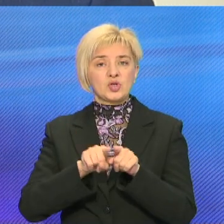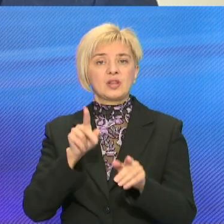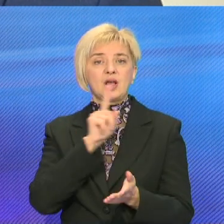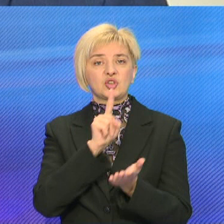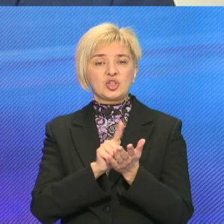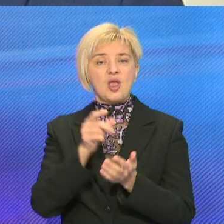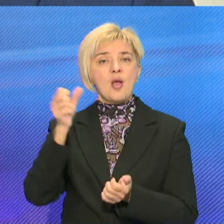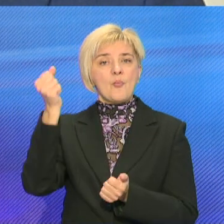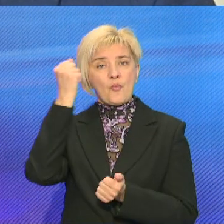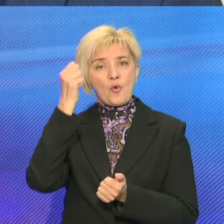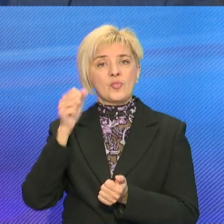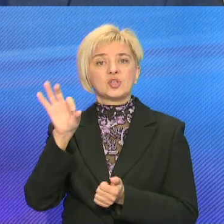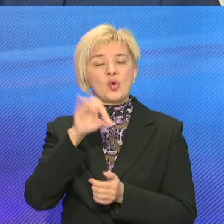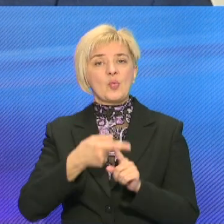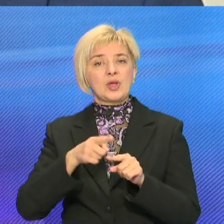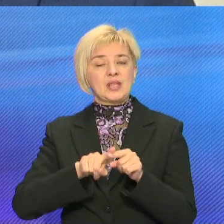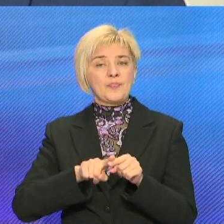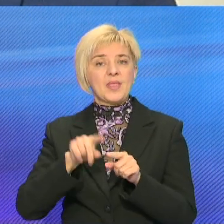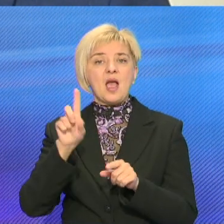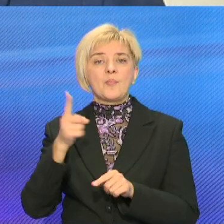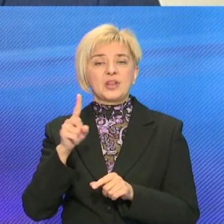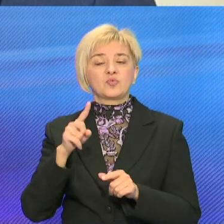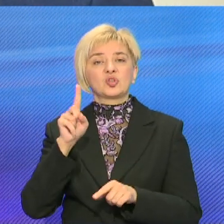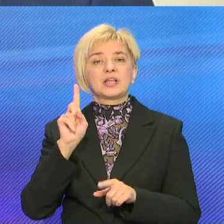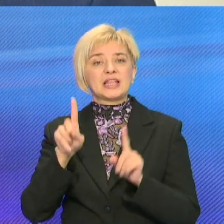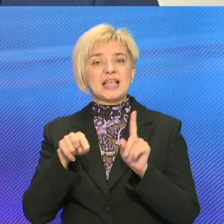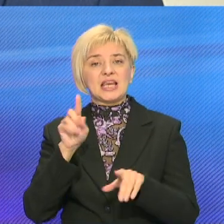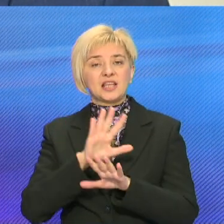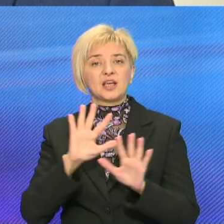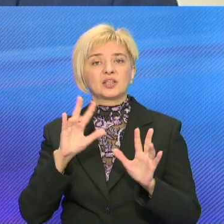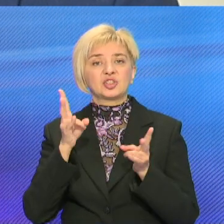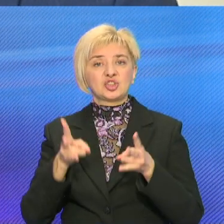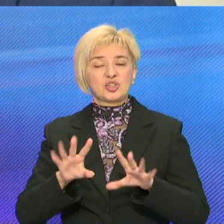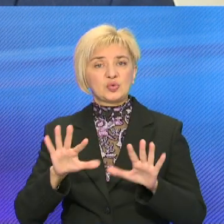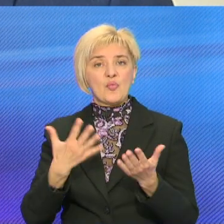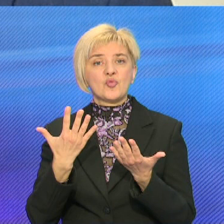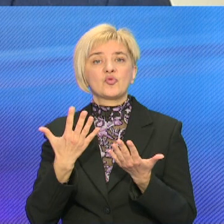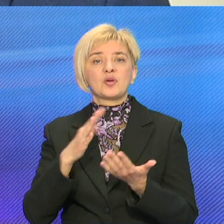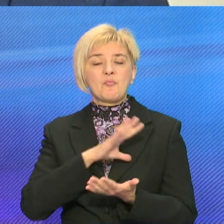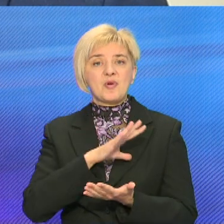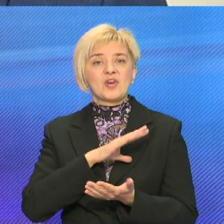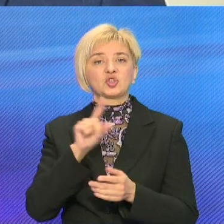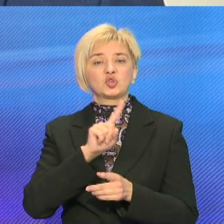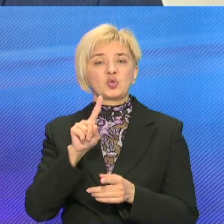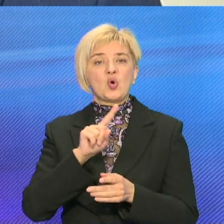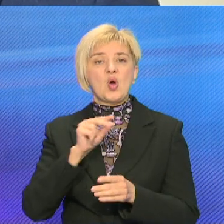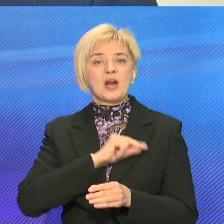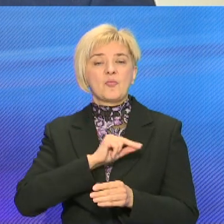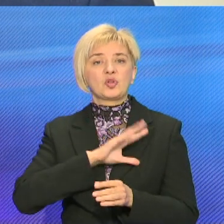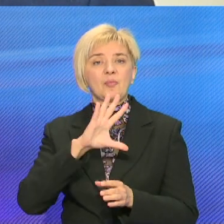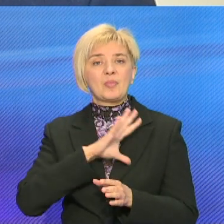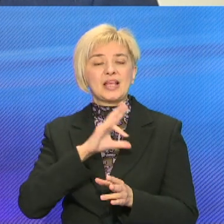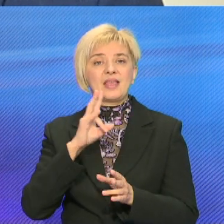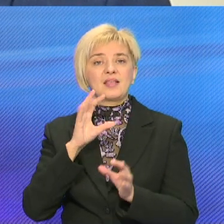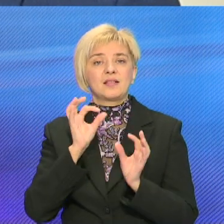помнить об этом, потому что нередко несчастные случаи происходят именно из-за того, что работы были должным образом не